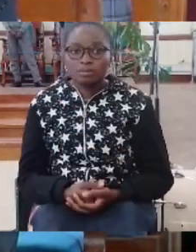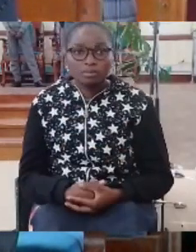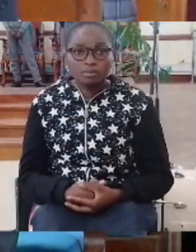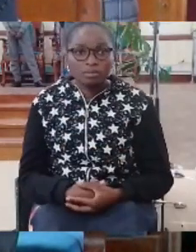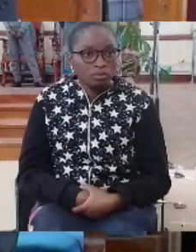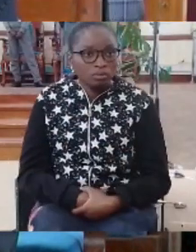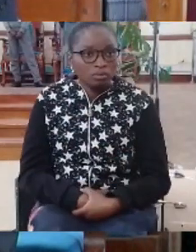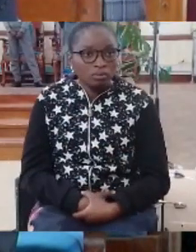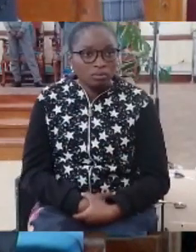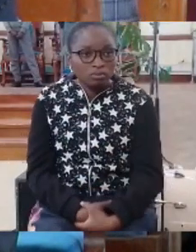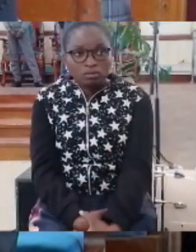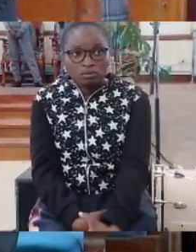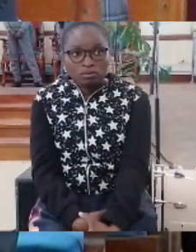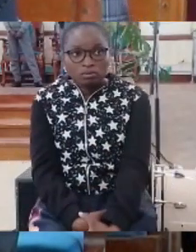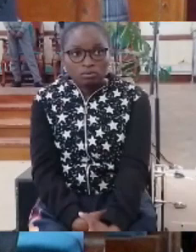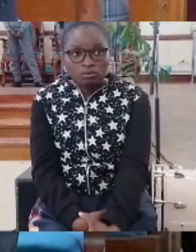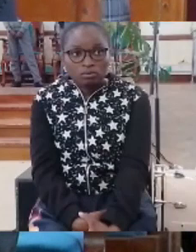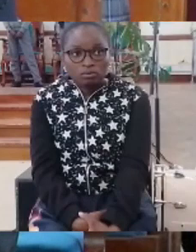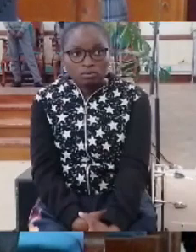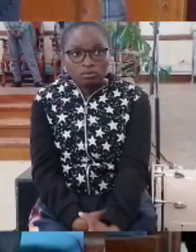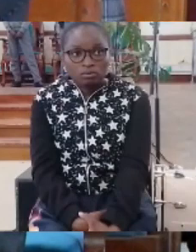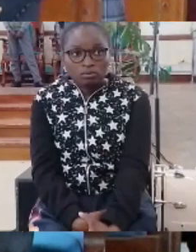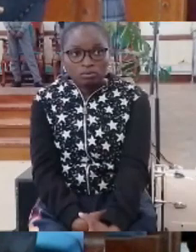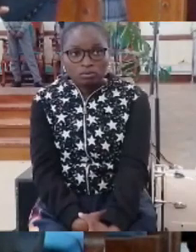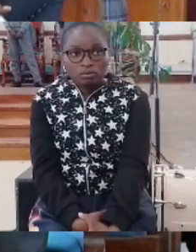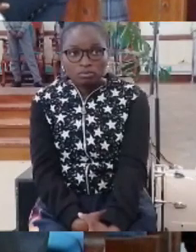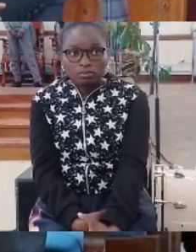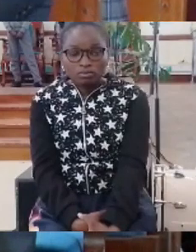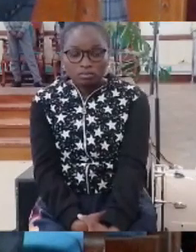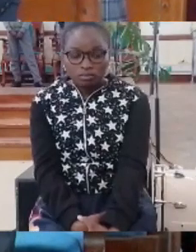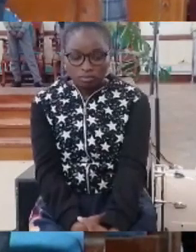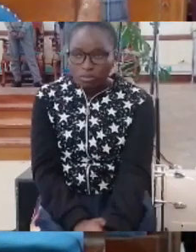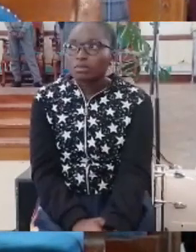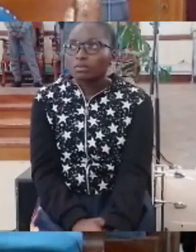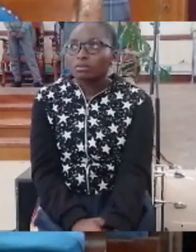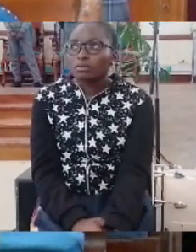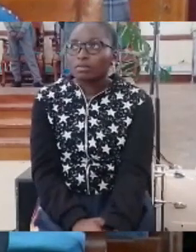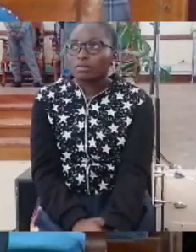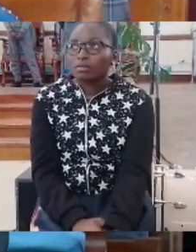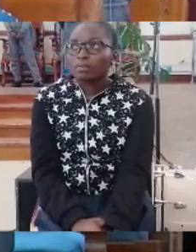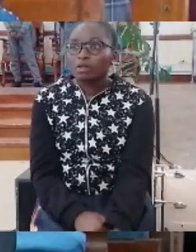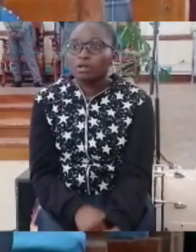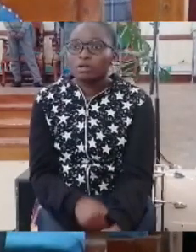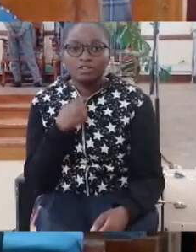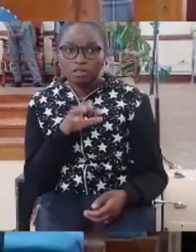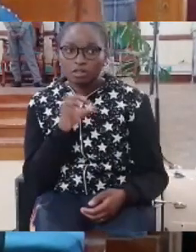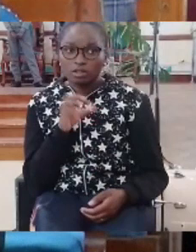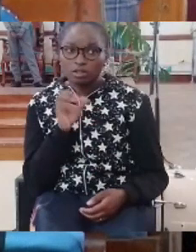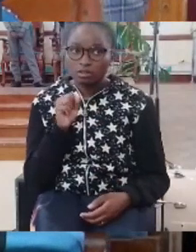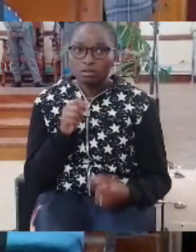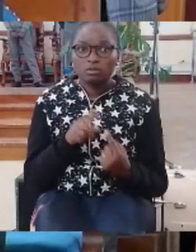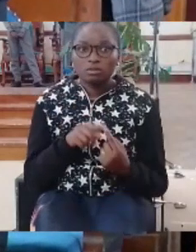odosio. Hali odosio. Nataka tuseme dio. Tuseme yes to God. Todwe